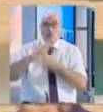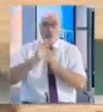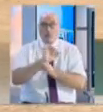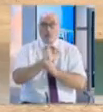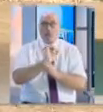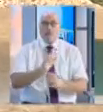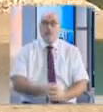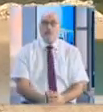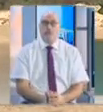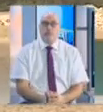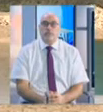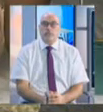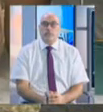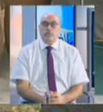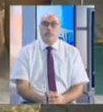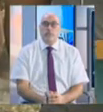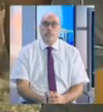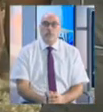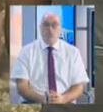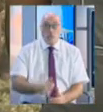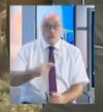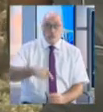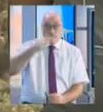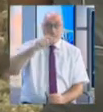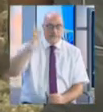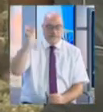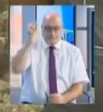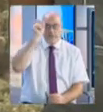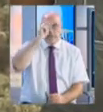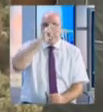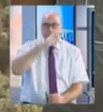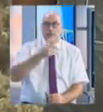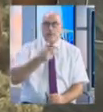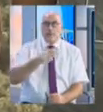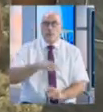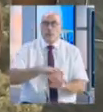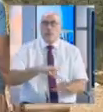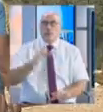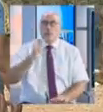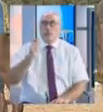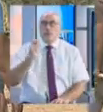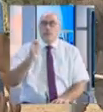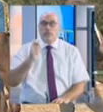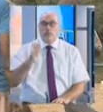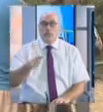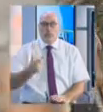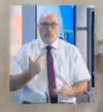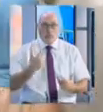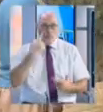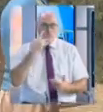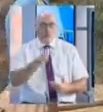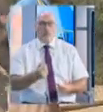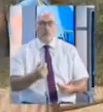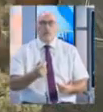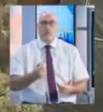صح في في في يوم صعب ويوم ويوم ويوم صعيب على على مواطني سقهراس، لكن الحاجه اللي مليحه والحاجه